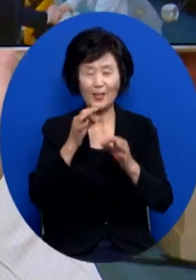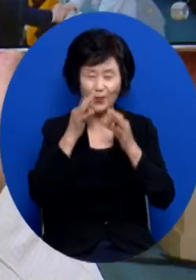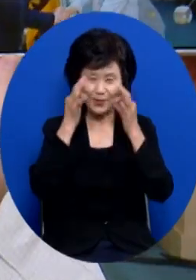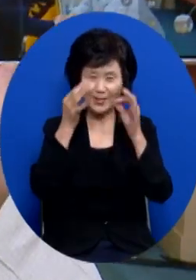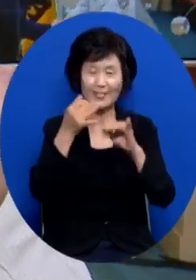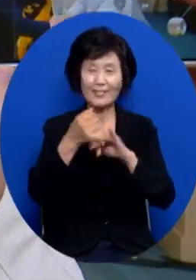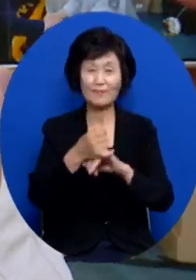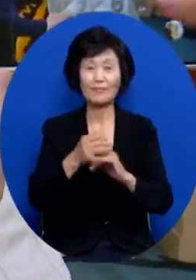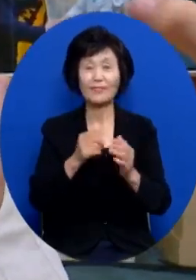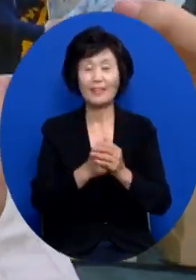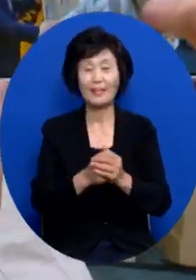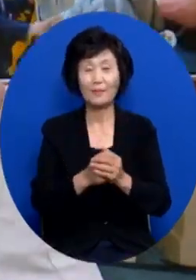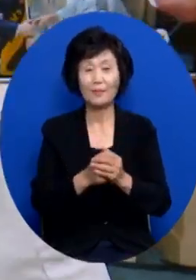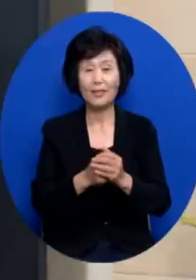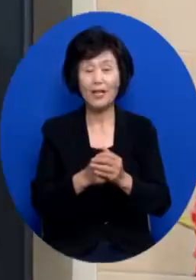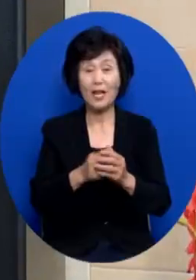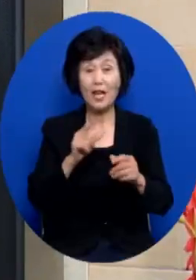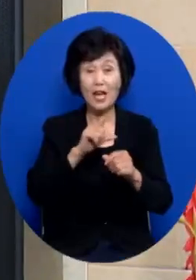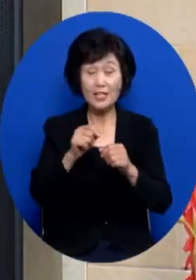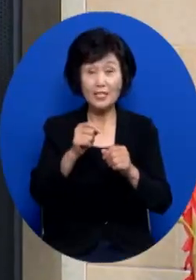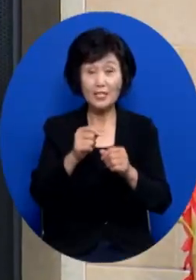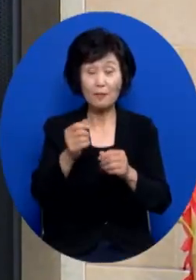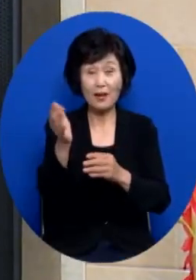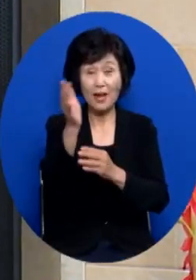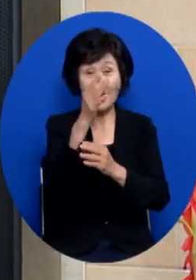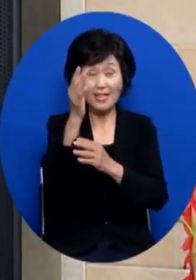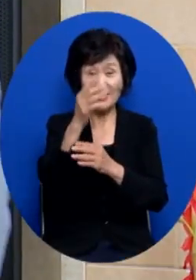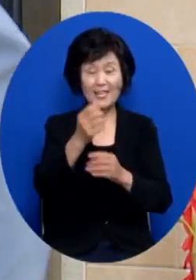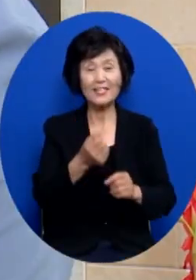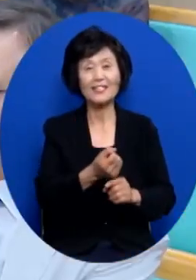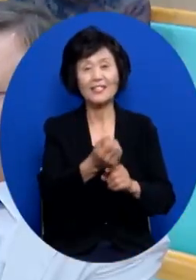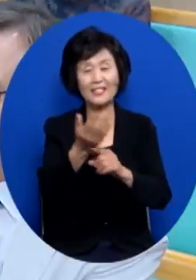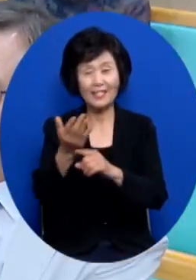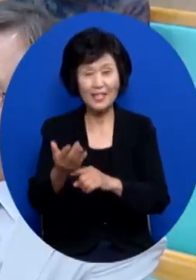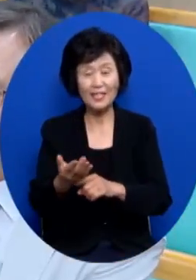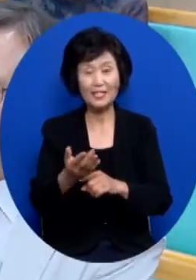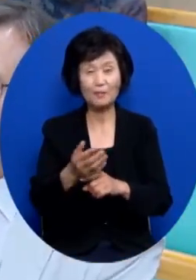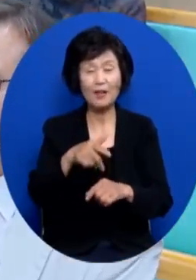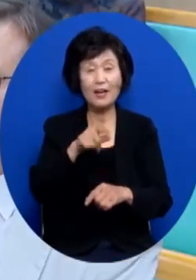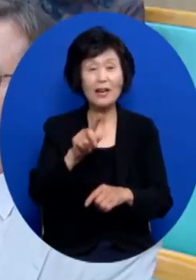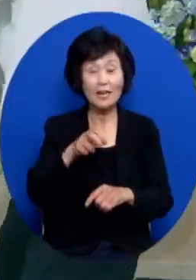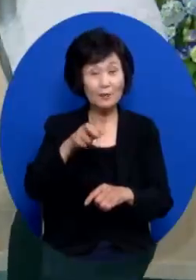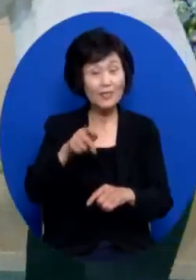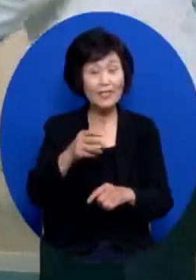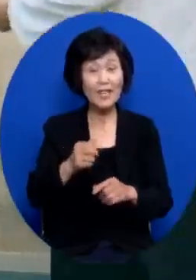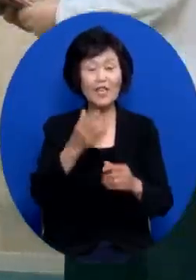지방기 전달식을 진행했으며 산남 감신동 문회에서 양홍석 신임 감리사에게 축하패를 증정했습니다.